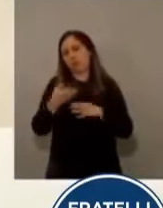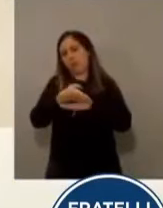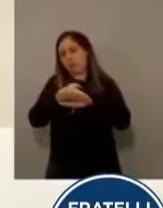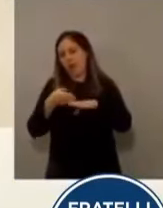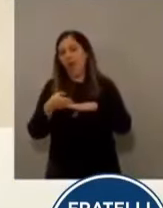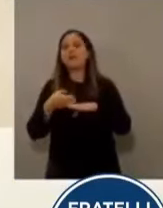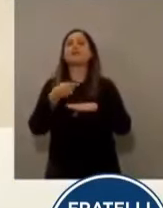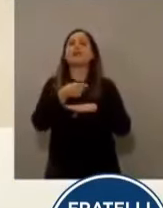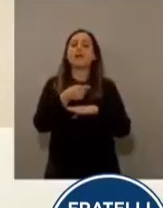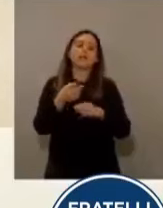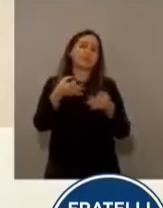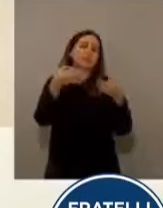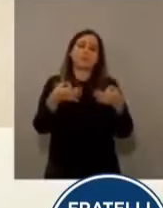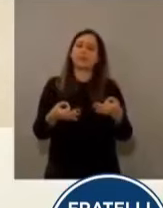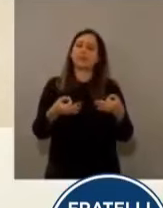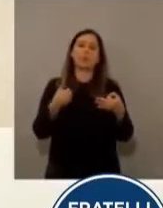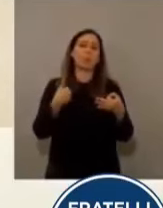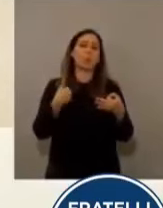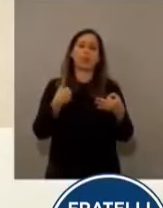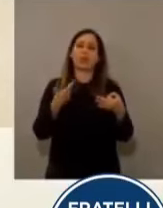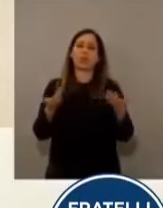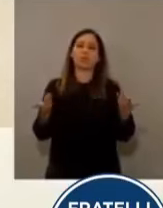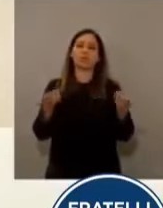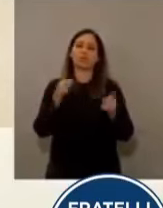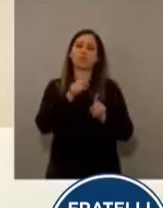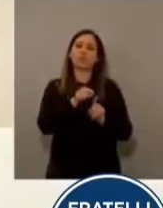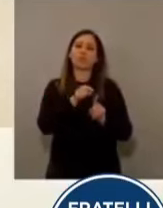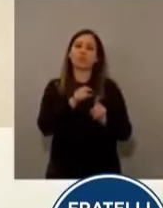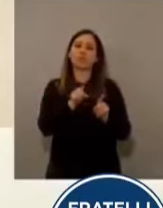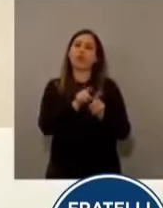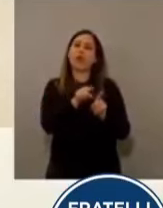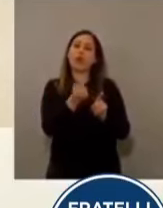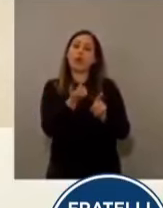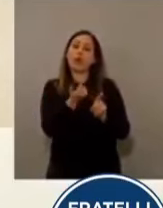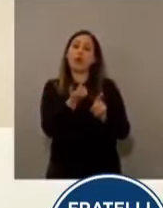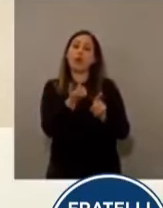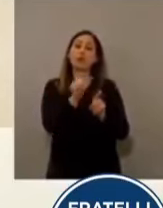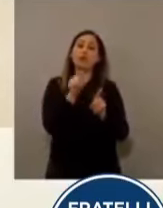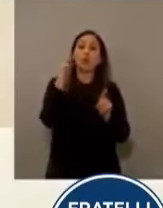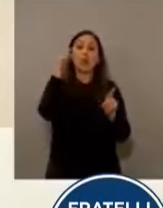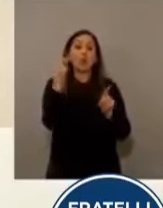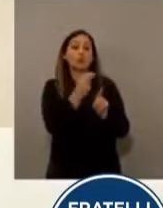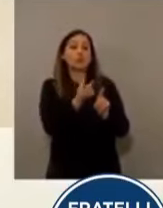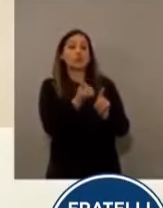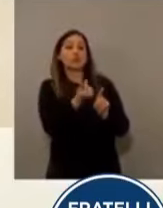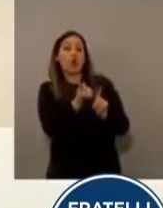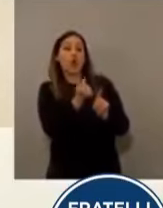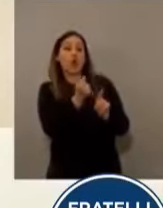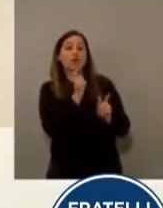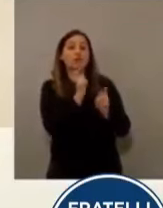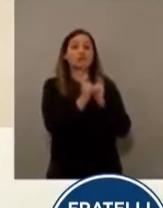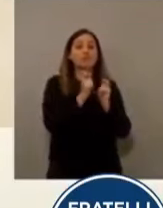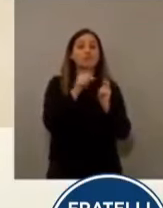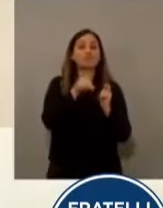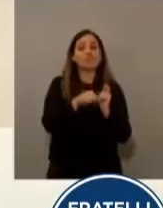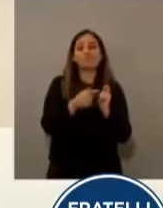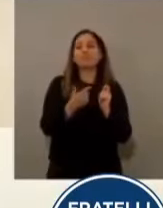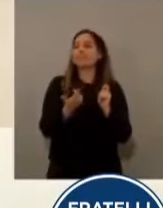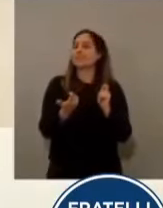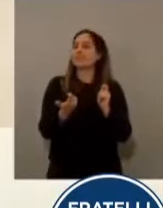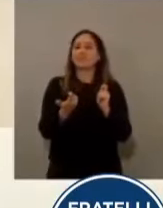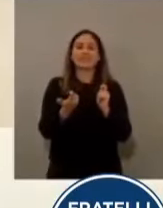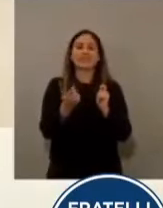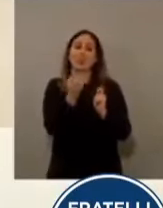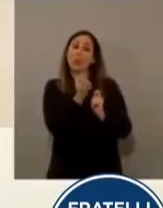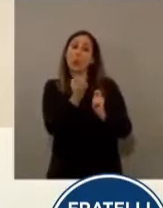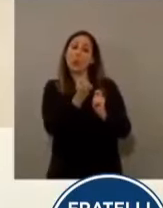non sarà la questione economica una questione canonicamente da